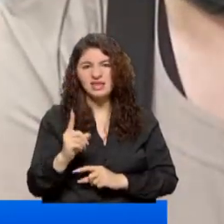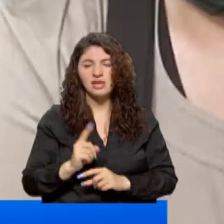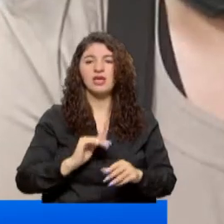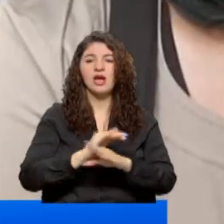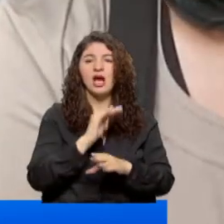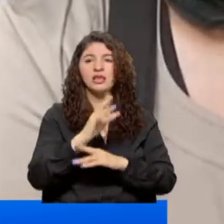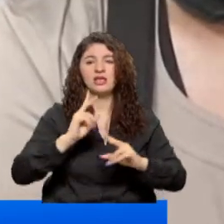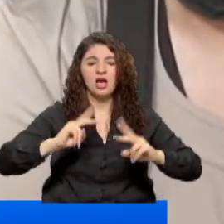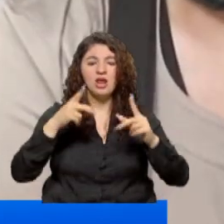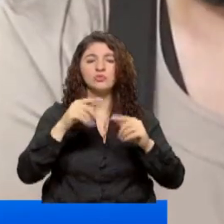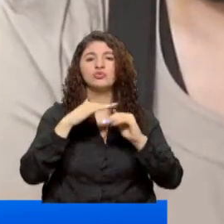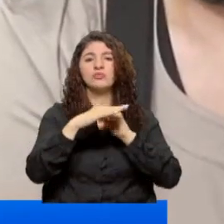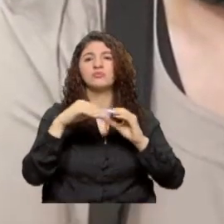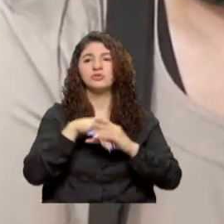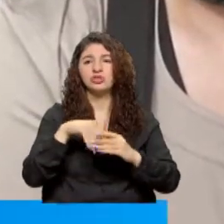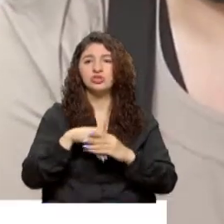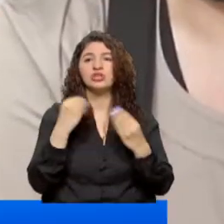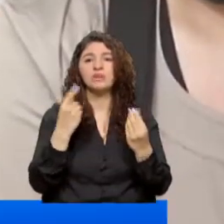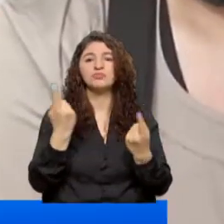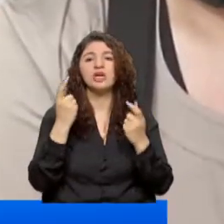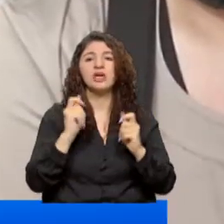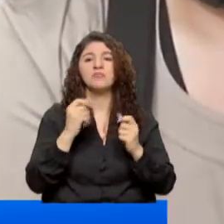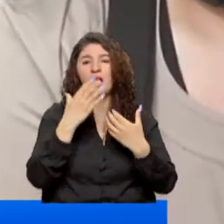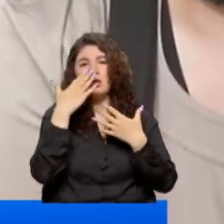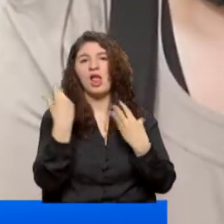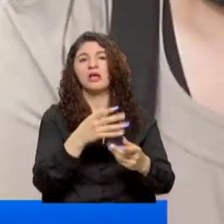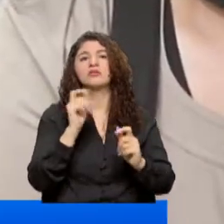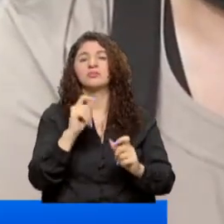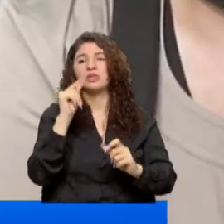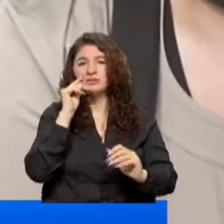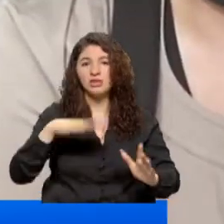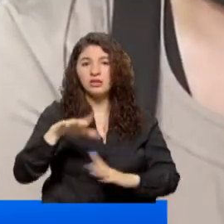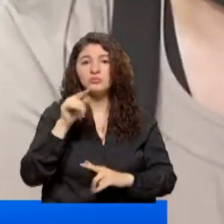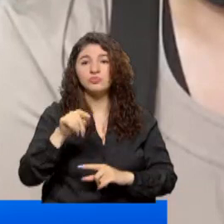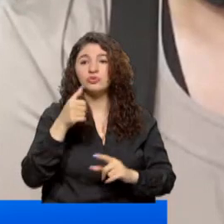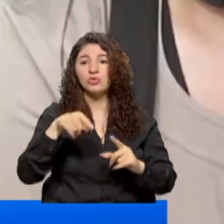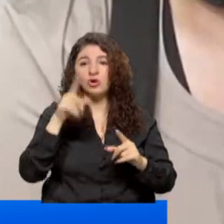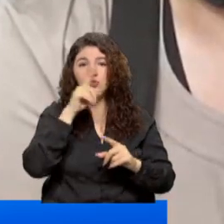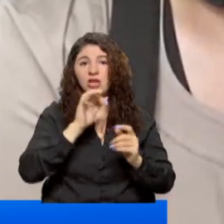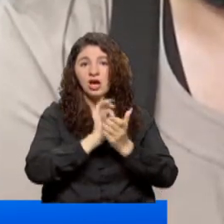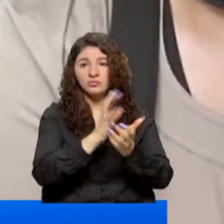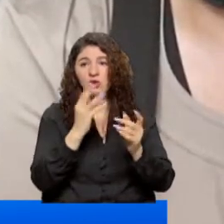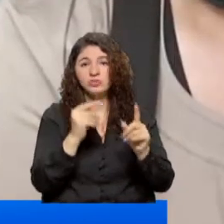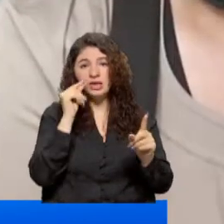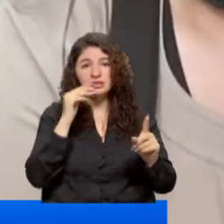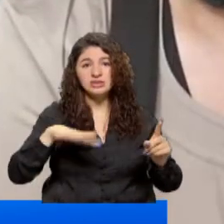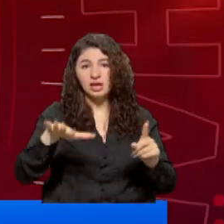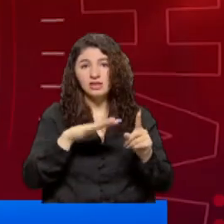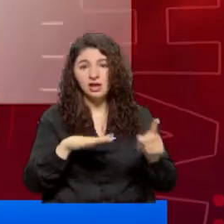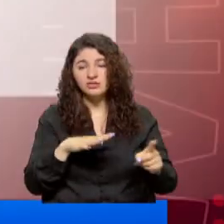hayatlarını ve kariyerlerini bu toplum için iyi bir şey yapmaya adamış insanlardır Bugün o yüzden cezalandırılmış